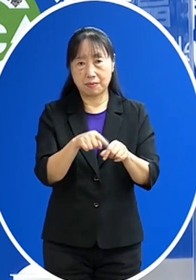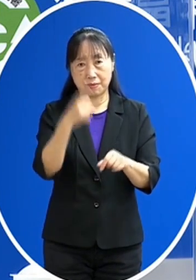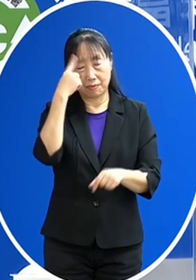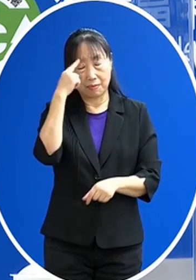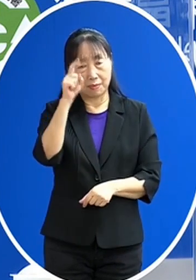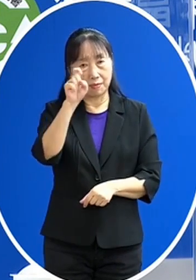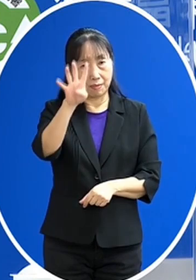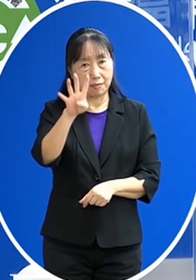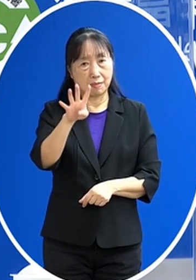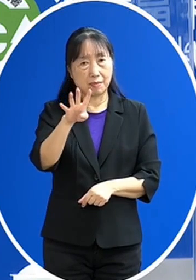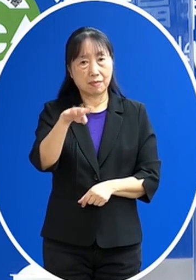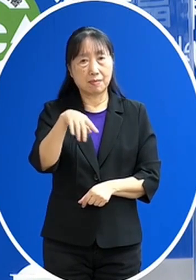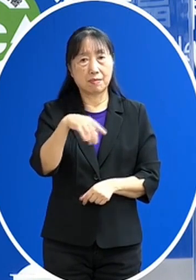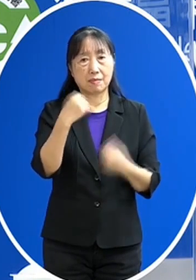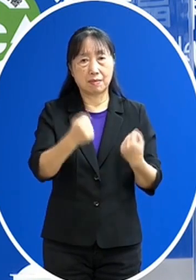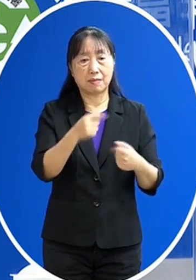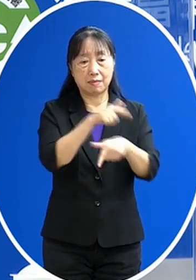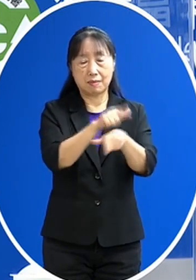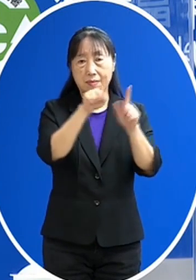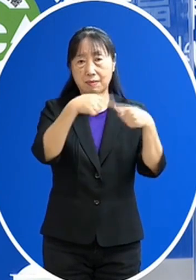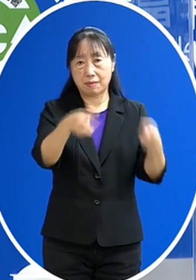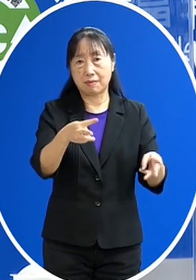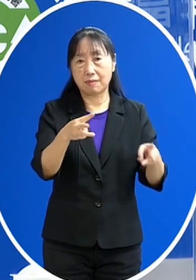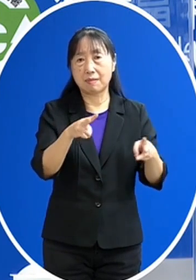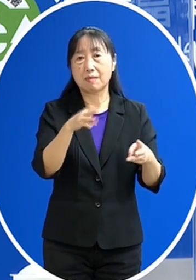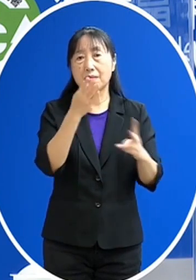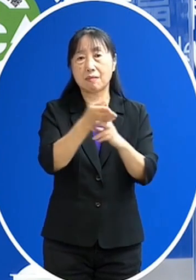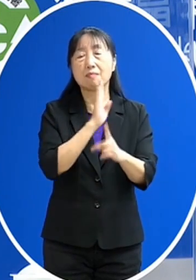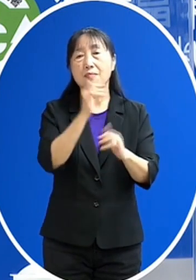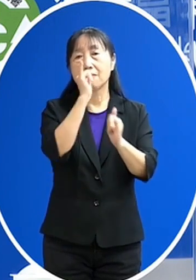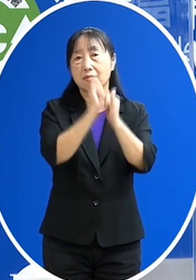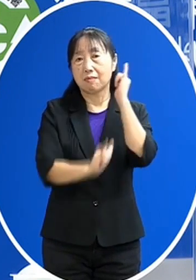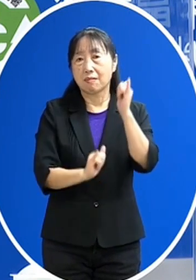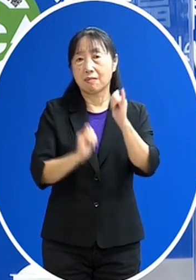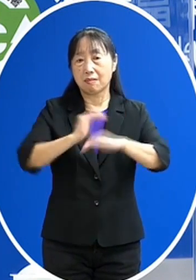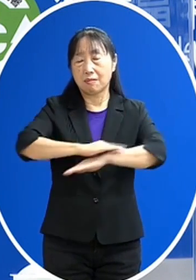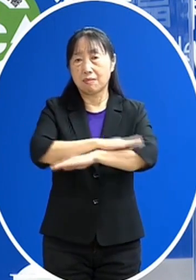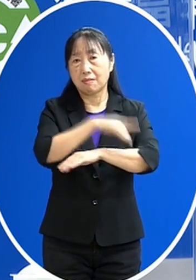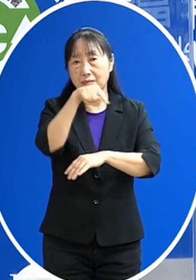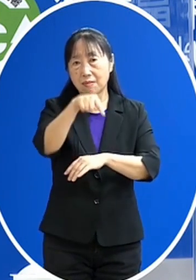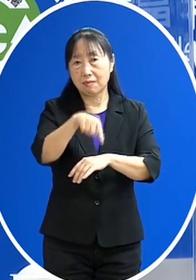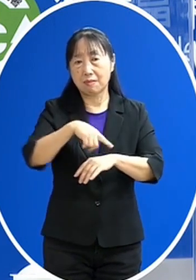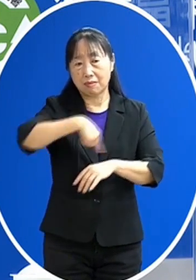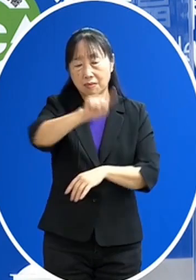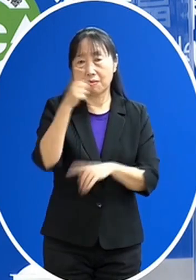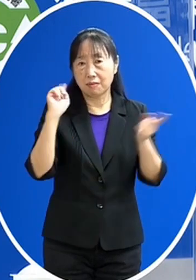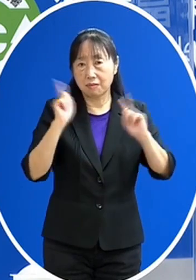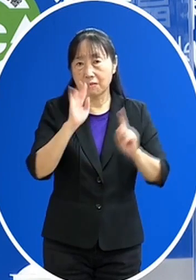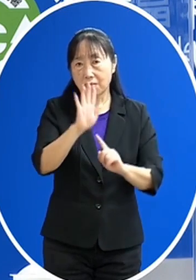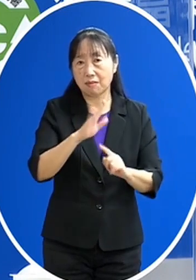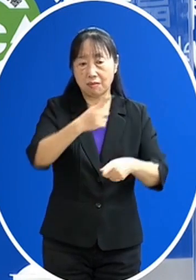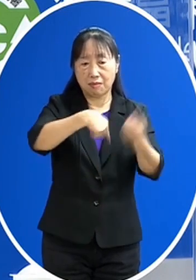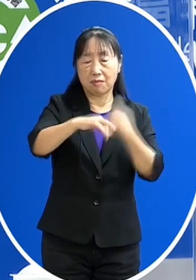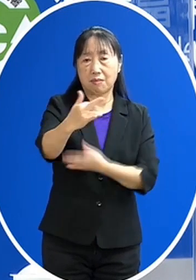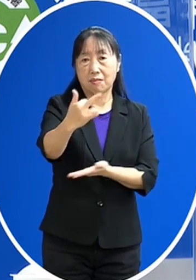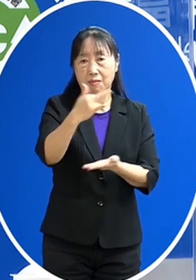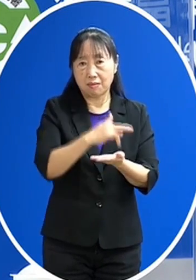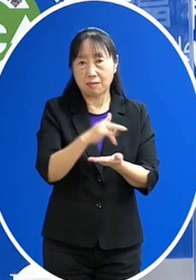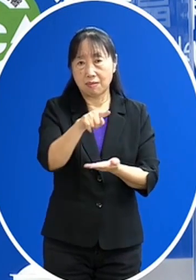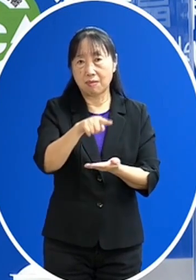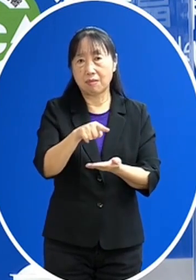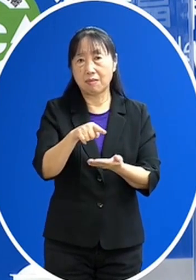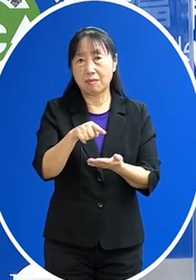曾有南非共和国或斯瓦蒂尼王国的旅游史含在当地的转机的旅